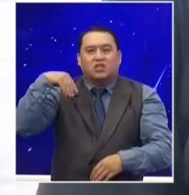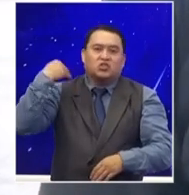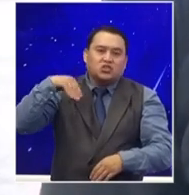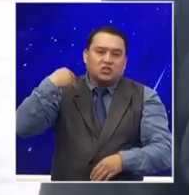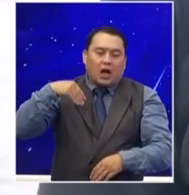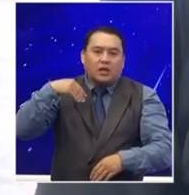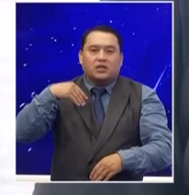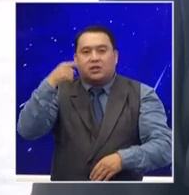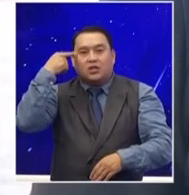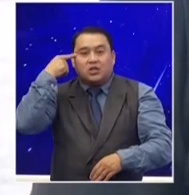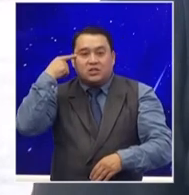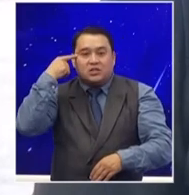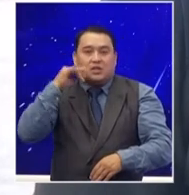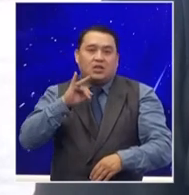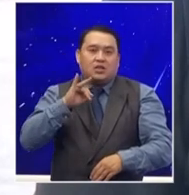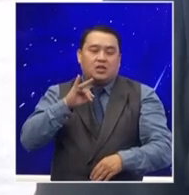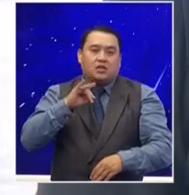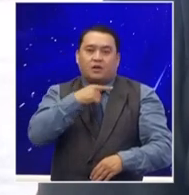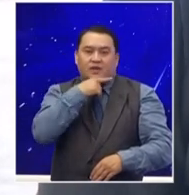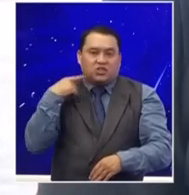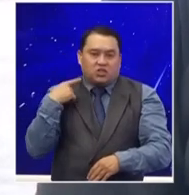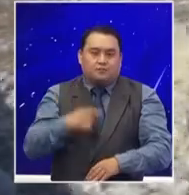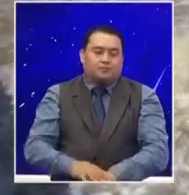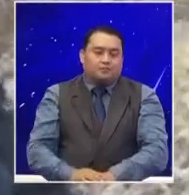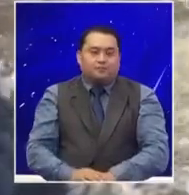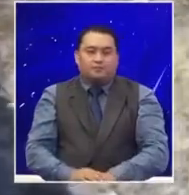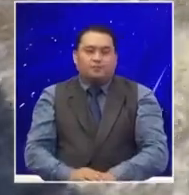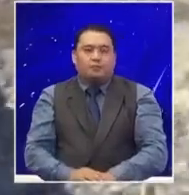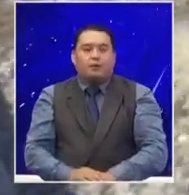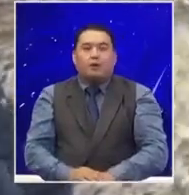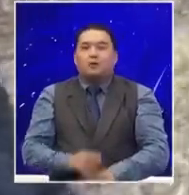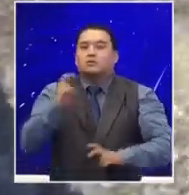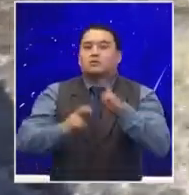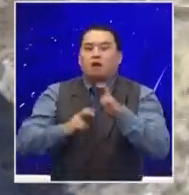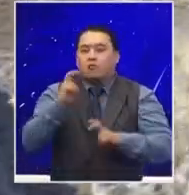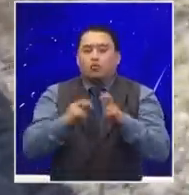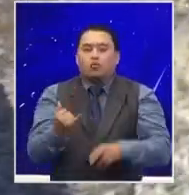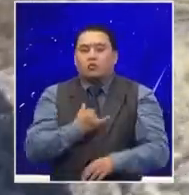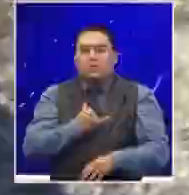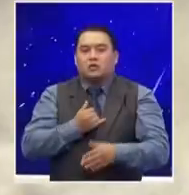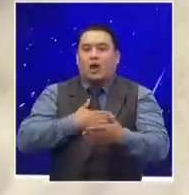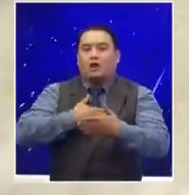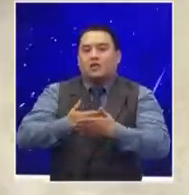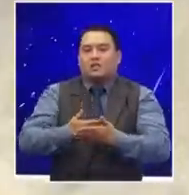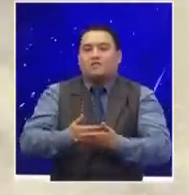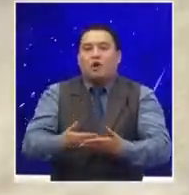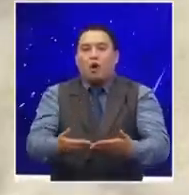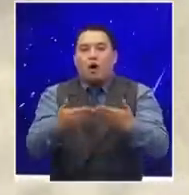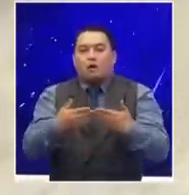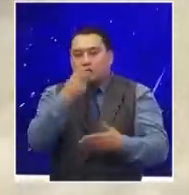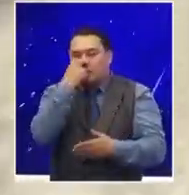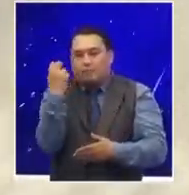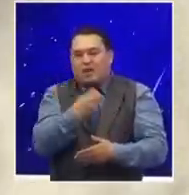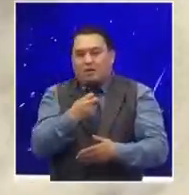Таджикистан, Киргизия и юг России. Также крахмалопаточный завод предпринимает активные меры по устранению